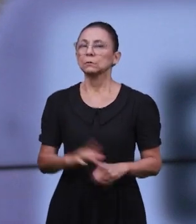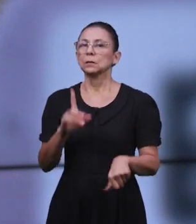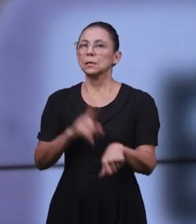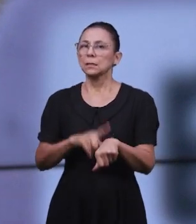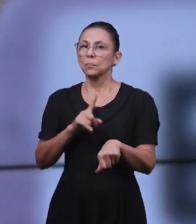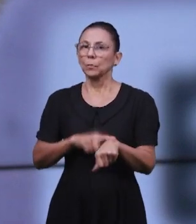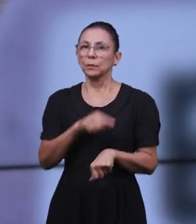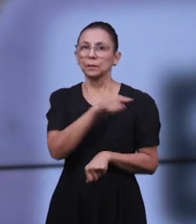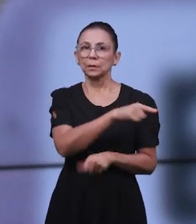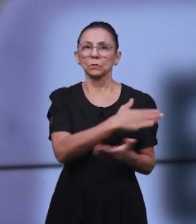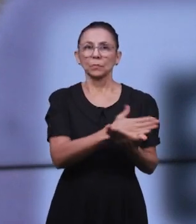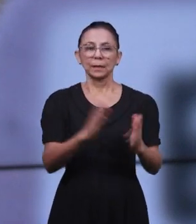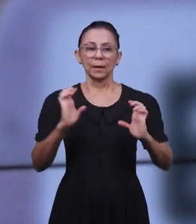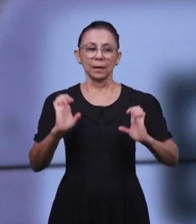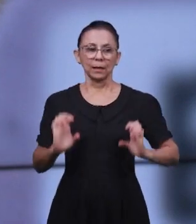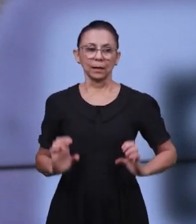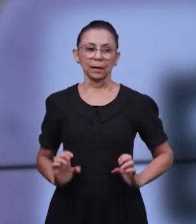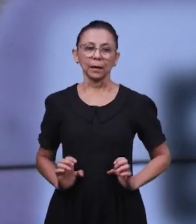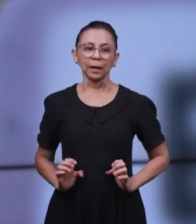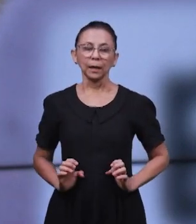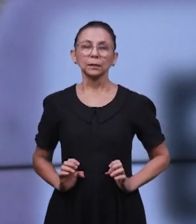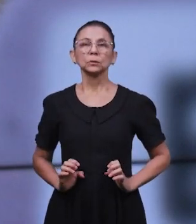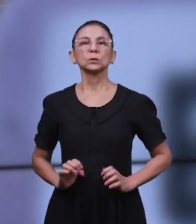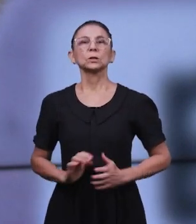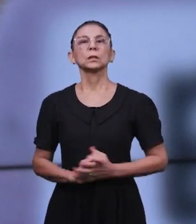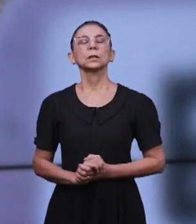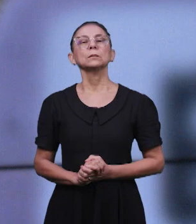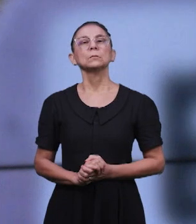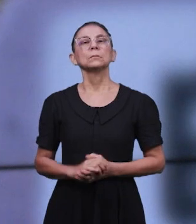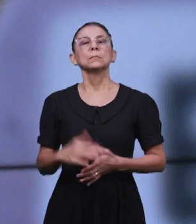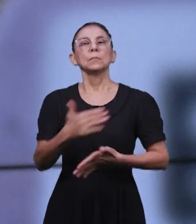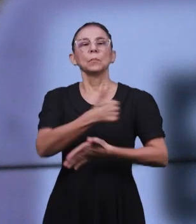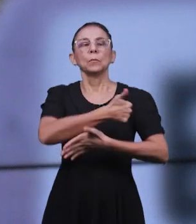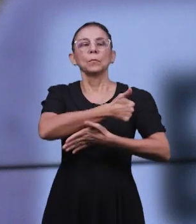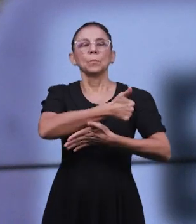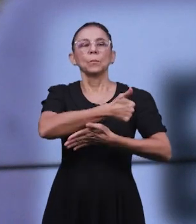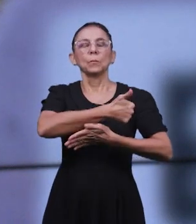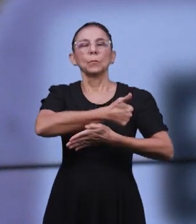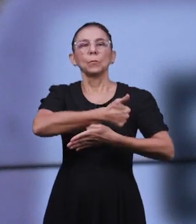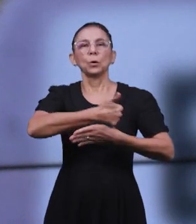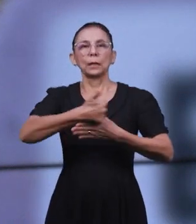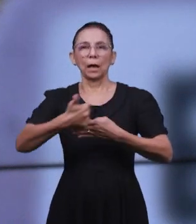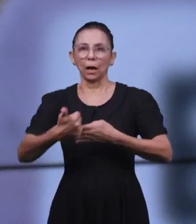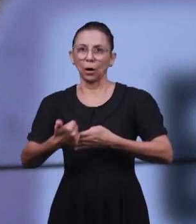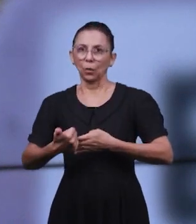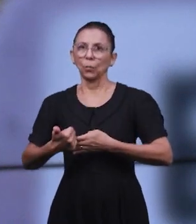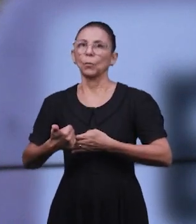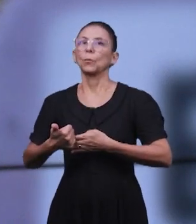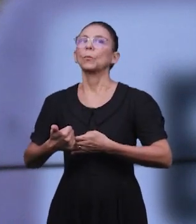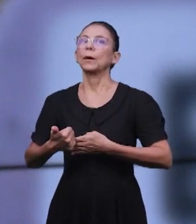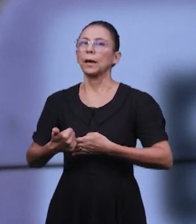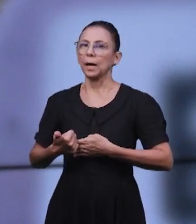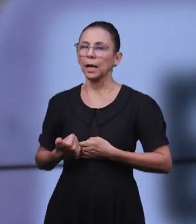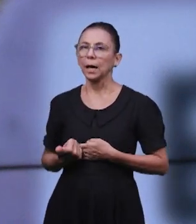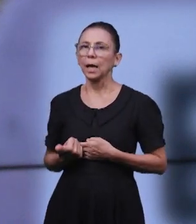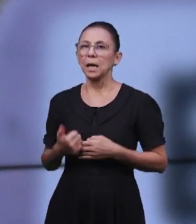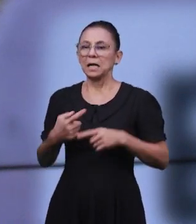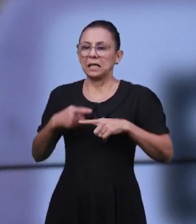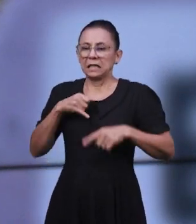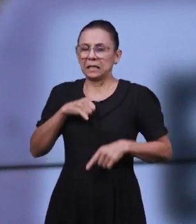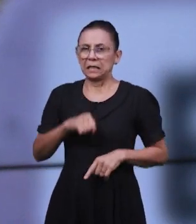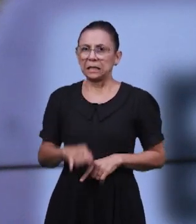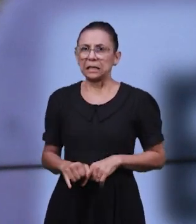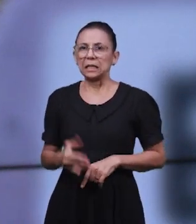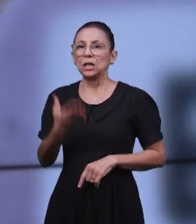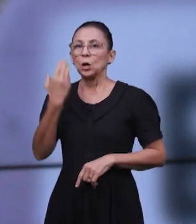et éthique dans l'enfant, qui la fait sentir puissante Quand les parents n'arrivent pas à supporter